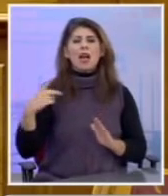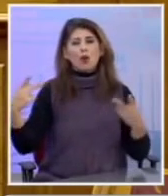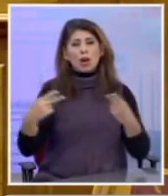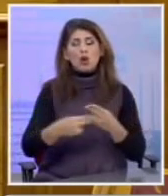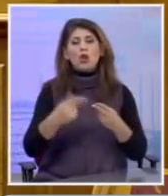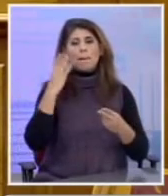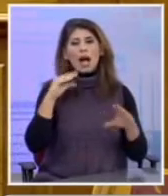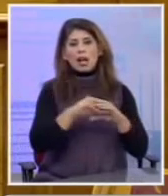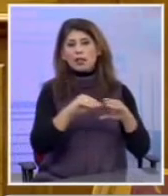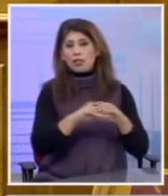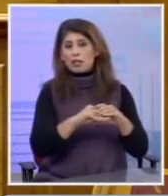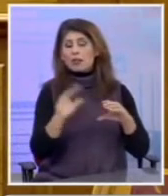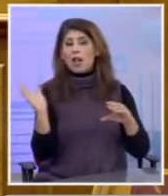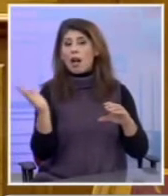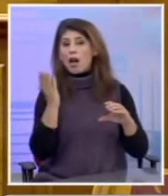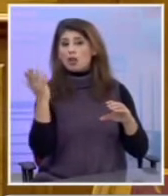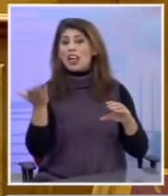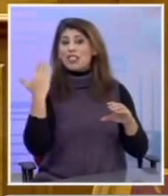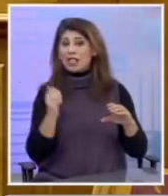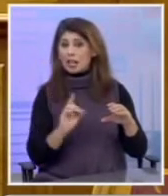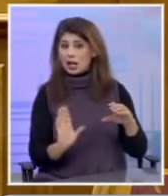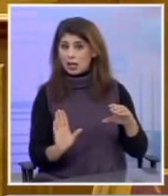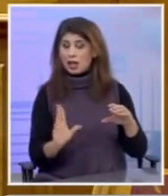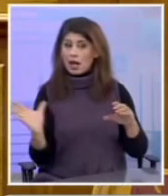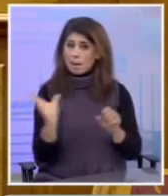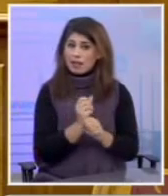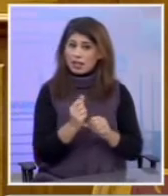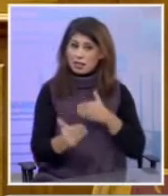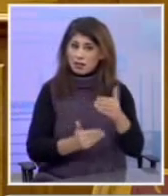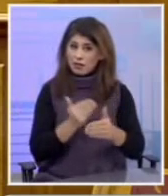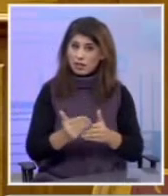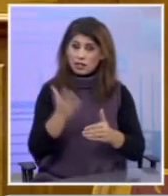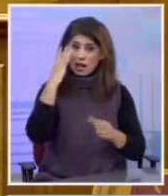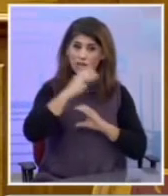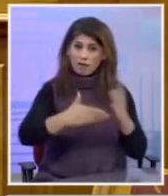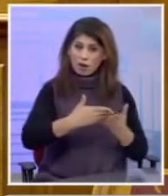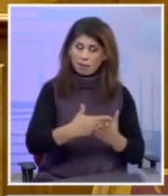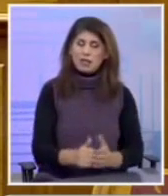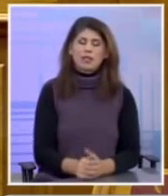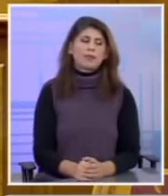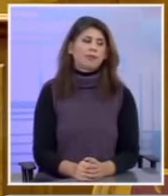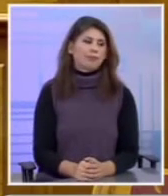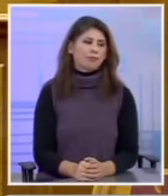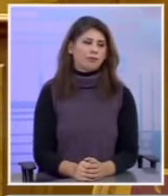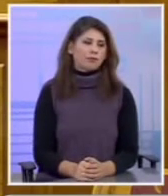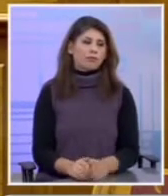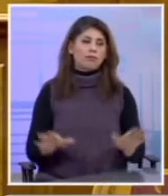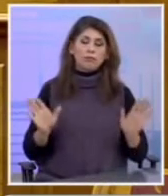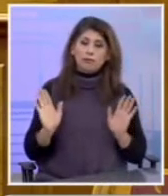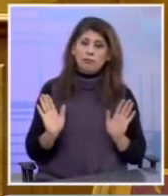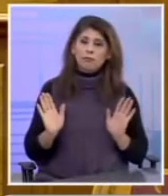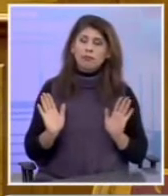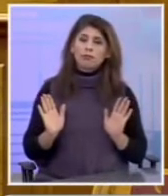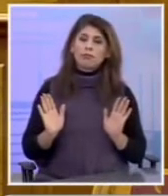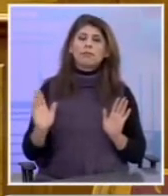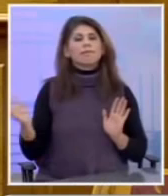καταθέσεω όταν δεν έχουμε επιτυχία στη διαδικασία μιας ανακεφαλοποίησης. Αλλά